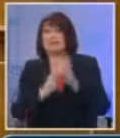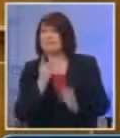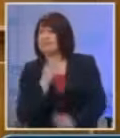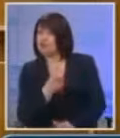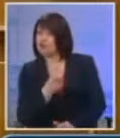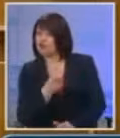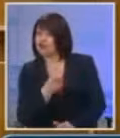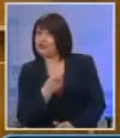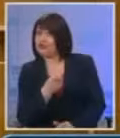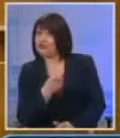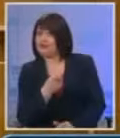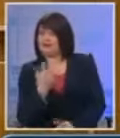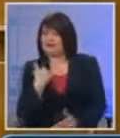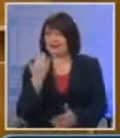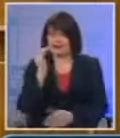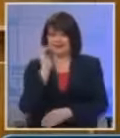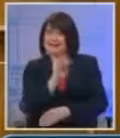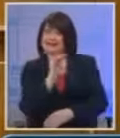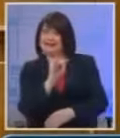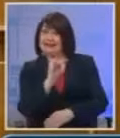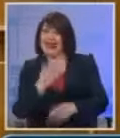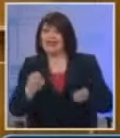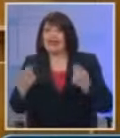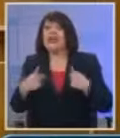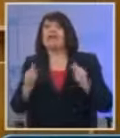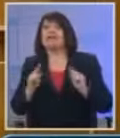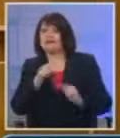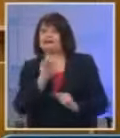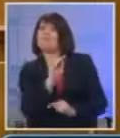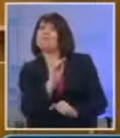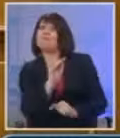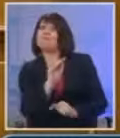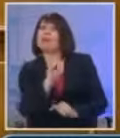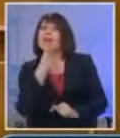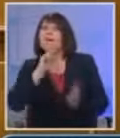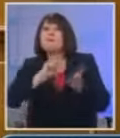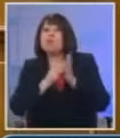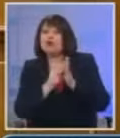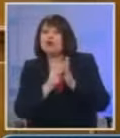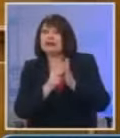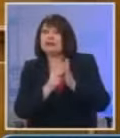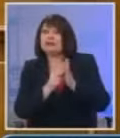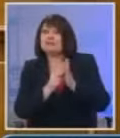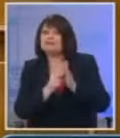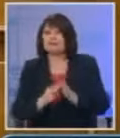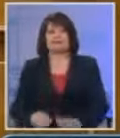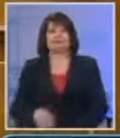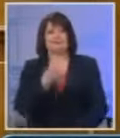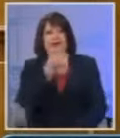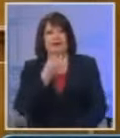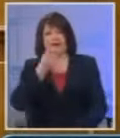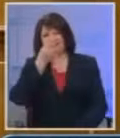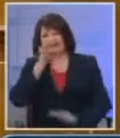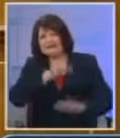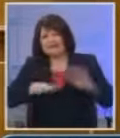πράγματα να ζητήσουν από εσάς όσα εμείς δεν τους κάναμε. Προσέξτε, μην το πάτε εκεί. Μιλάτε μετά για διαπλοκή,